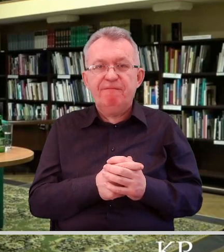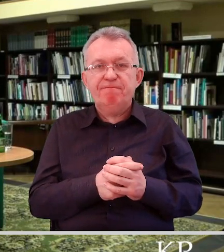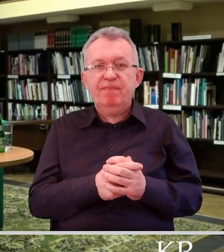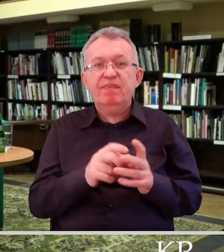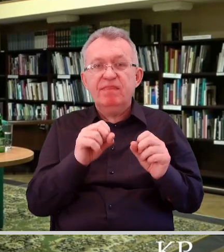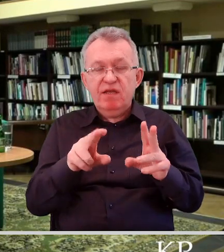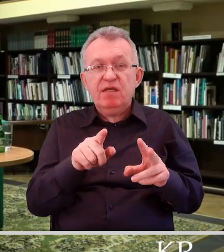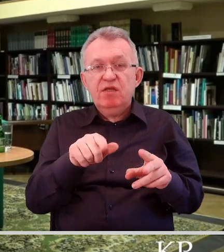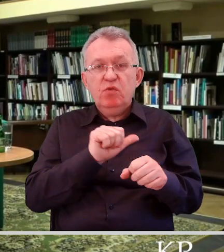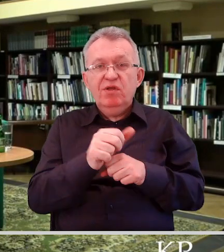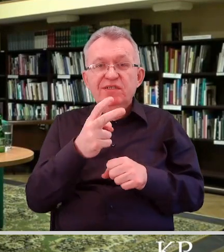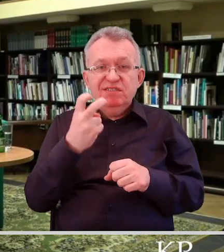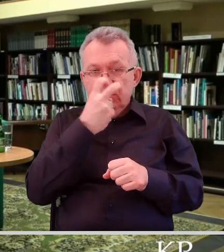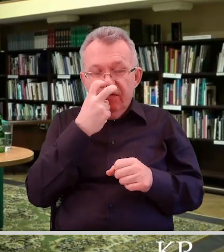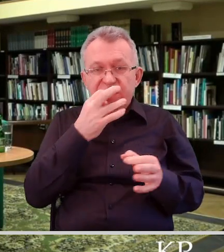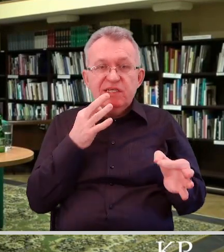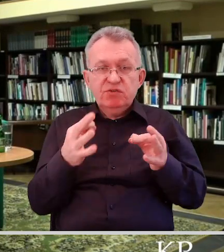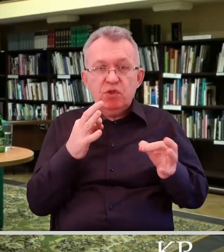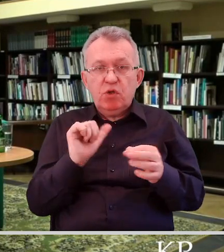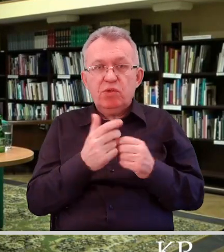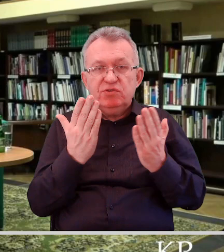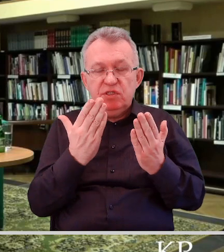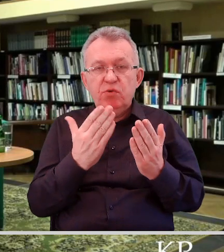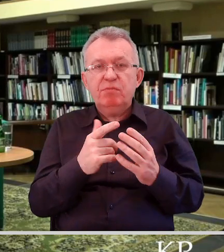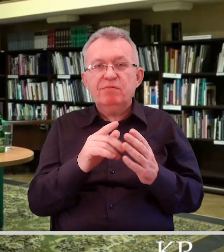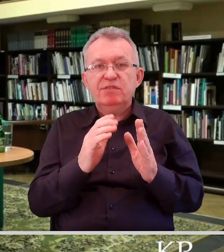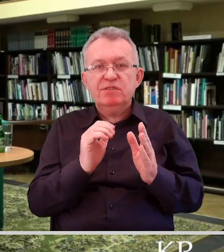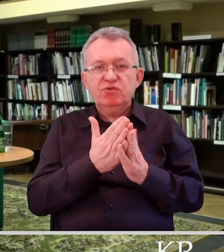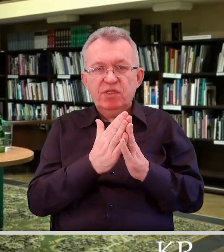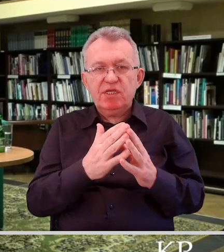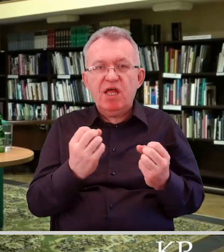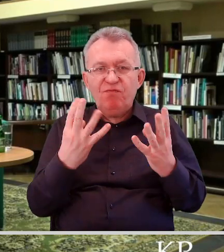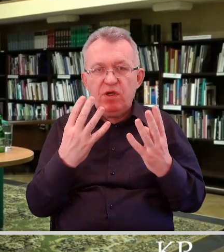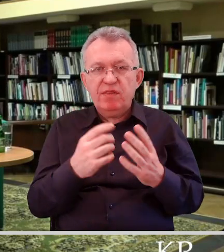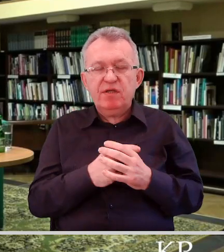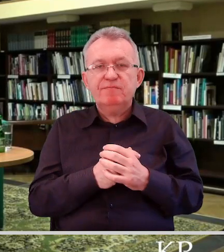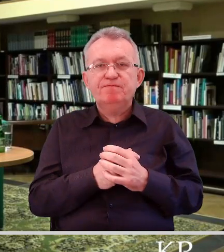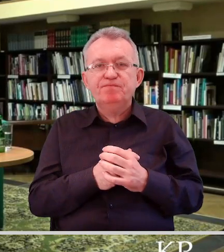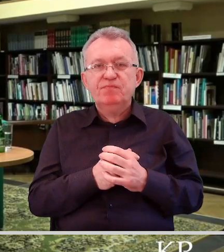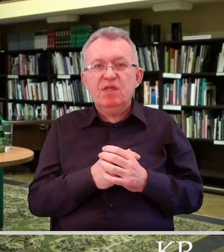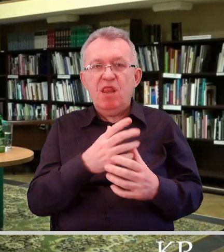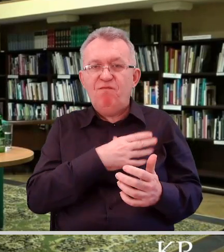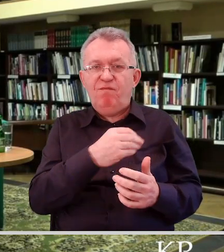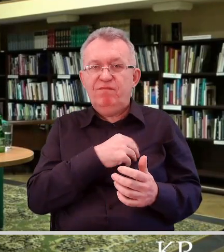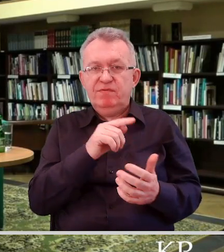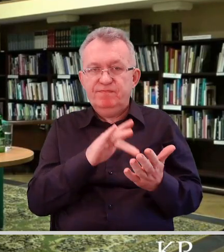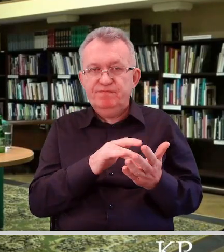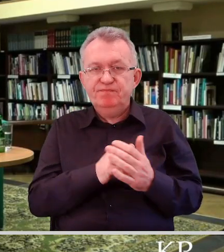Tak, to jest taka ciekawa historia, którą wyczytałam w dziennikach adwokata lwowskiego,